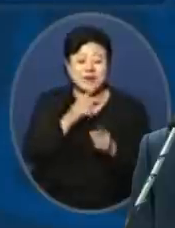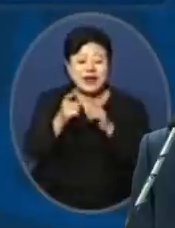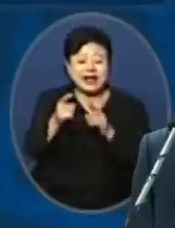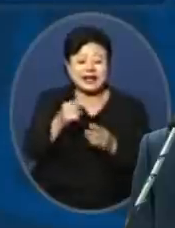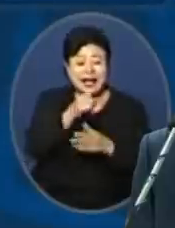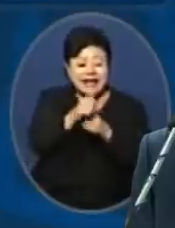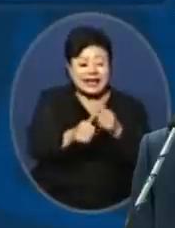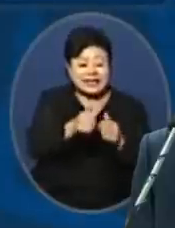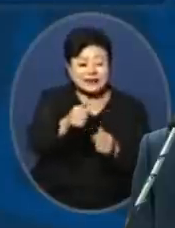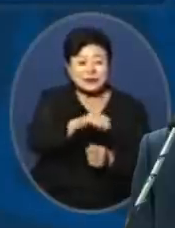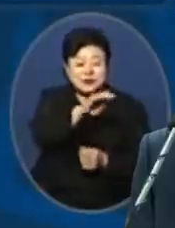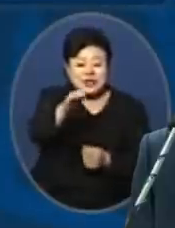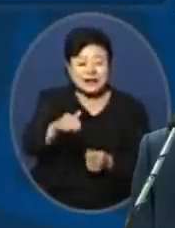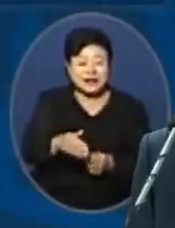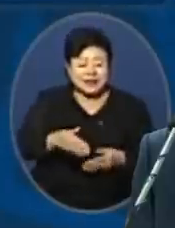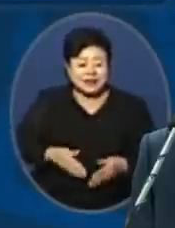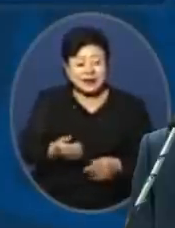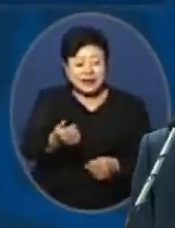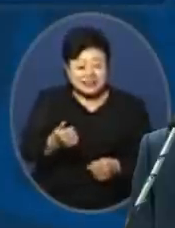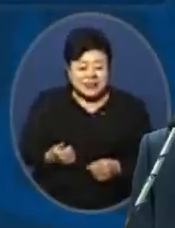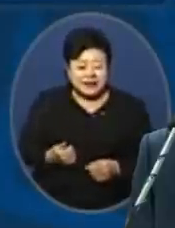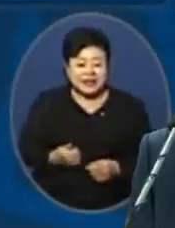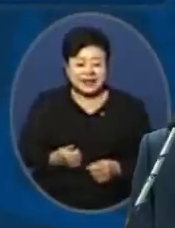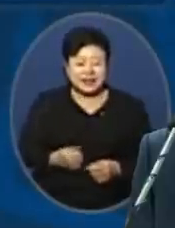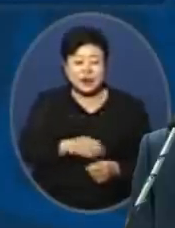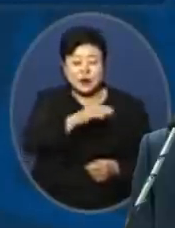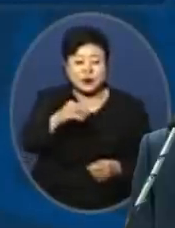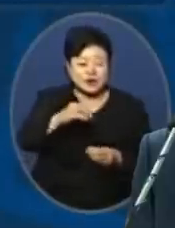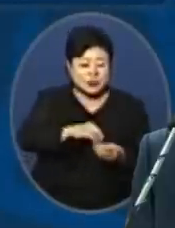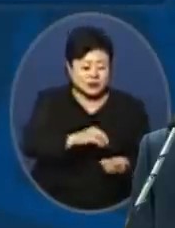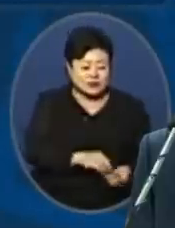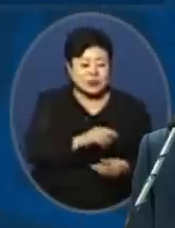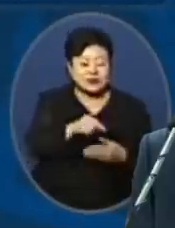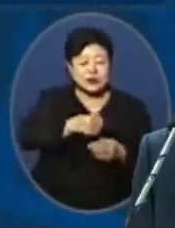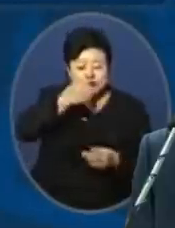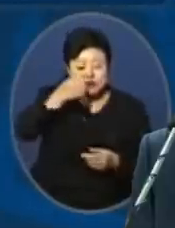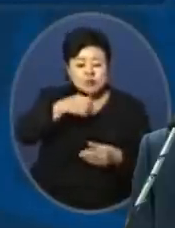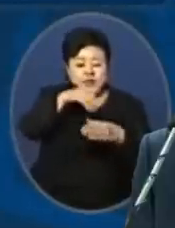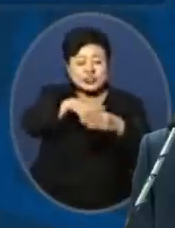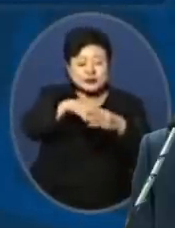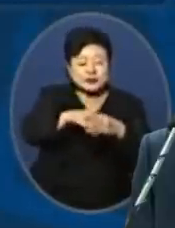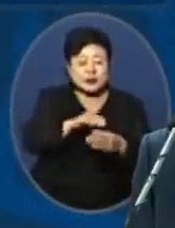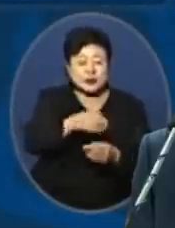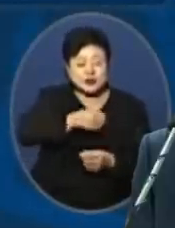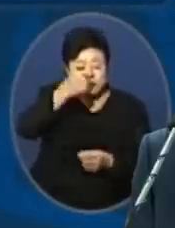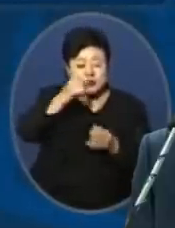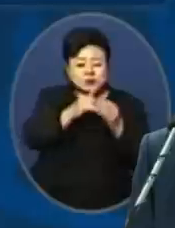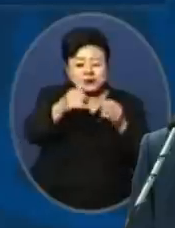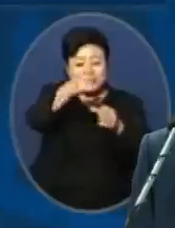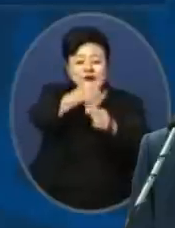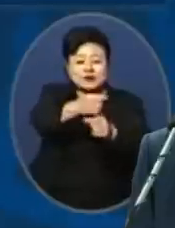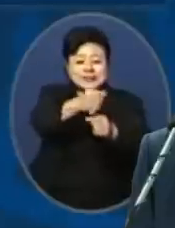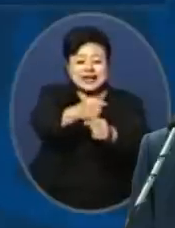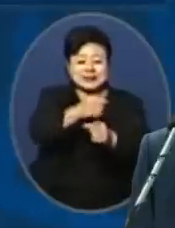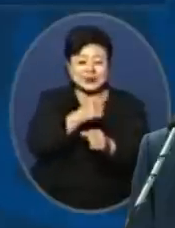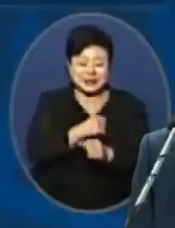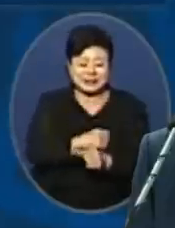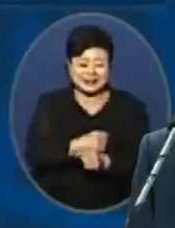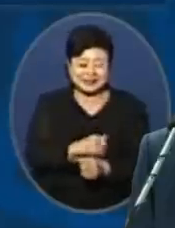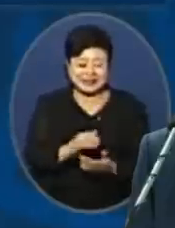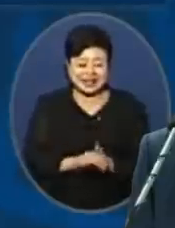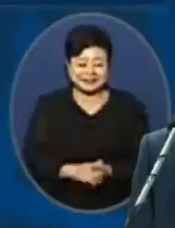말하기를 하나님은 우리가 태어나기도 전에 우리의 유전자 속에 꿈을 심으셔서 우리를 꿈꾸는